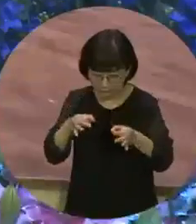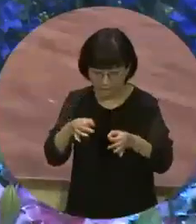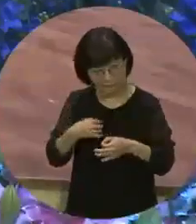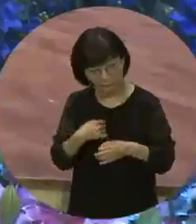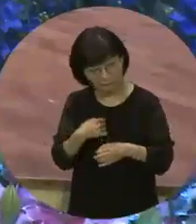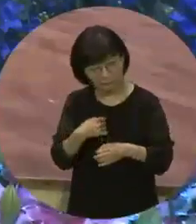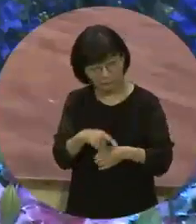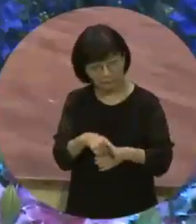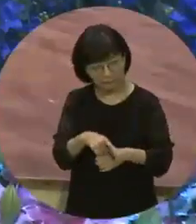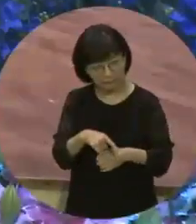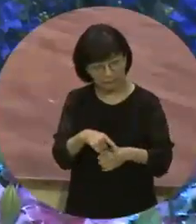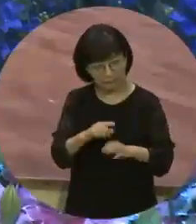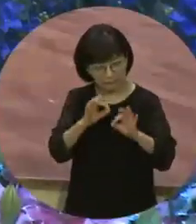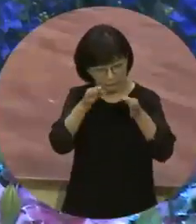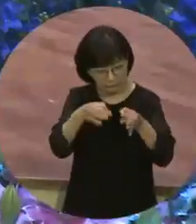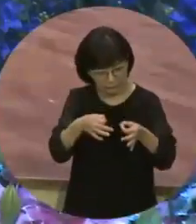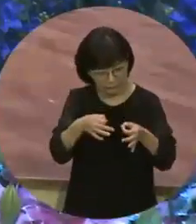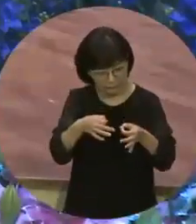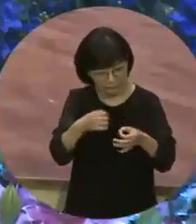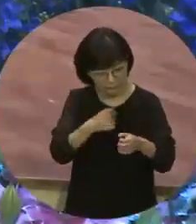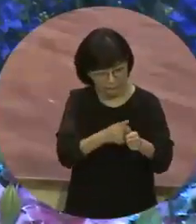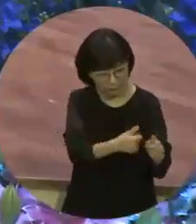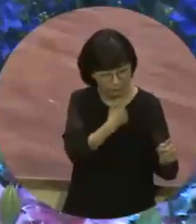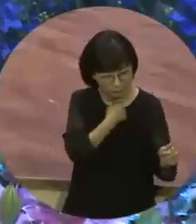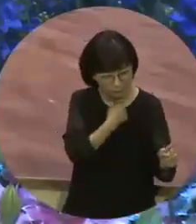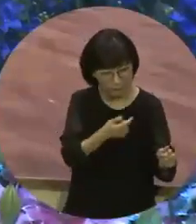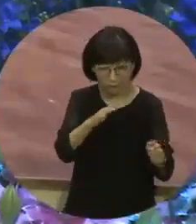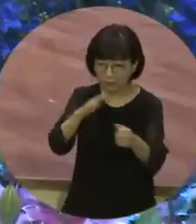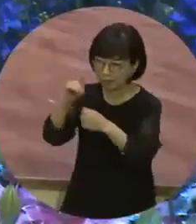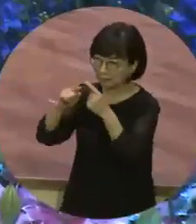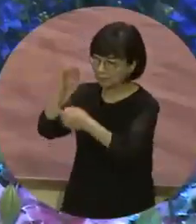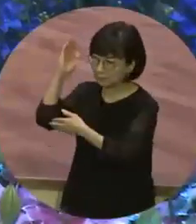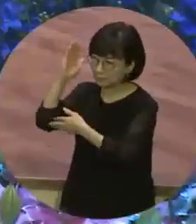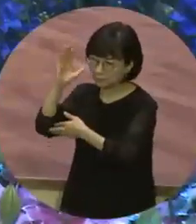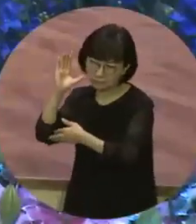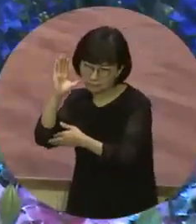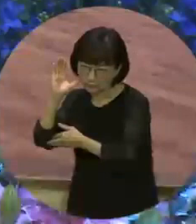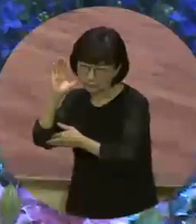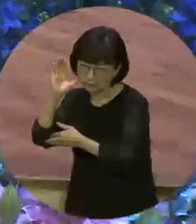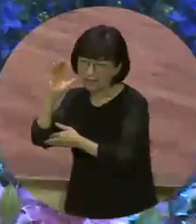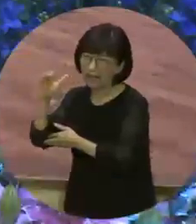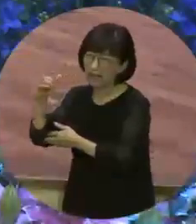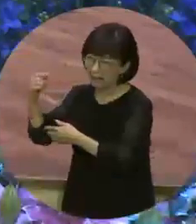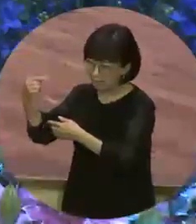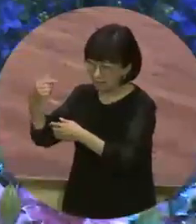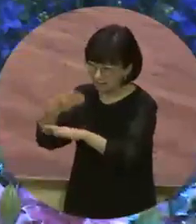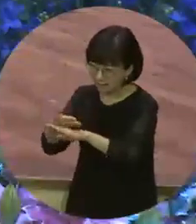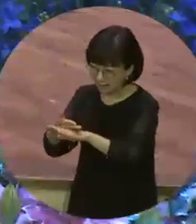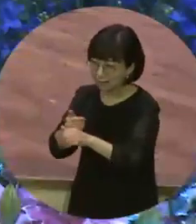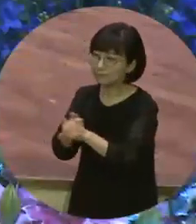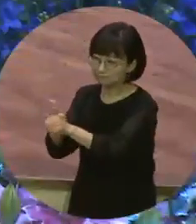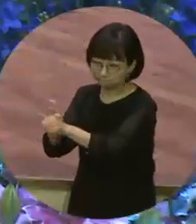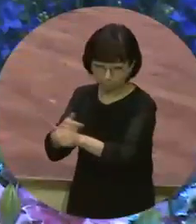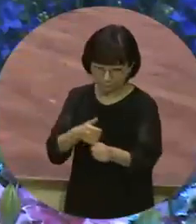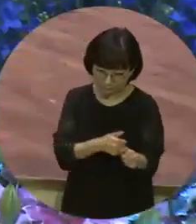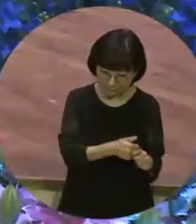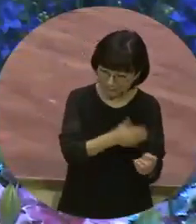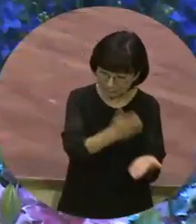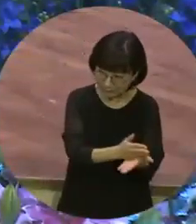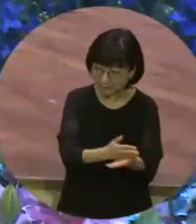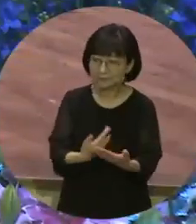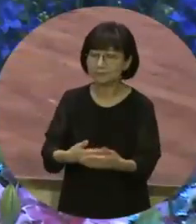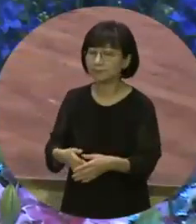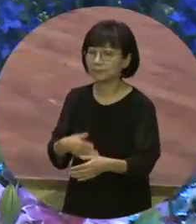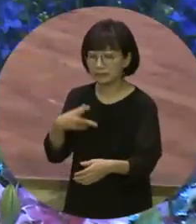훨씬 나은데 강단 말씀 통해서 내가 말씀대로 이렇게 결정했습니다. 한번 해보세요. 하나님 어떻게